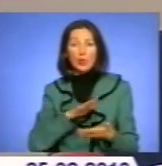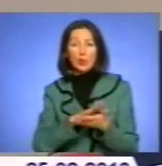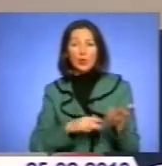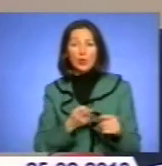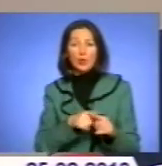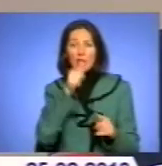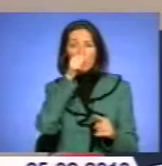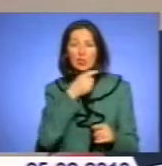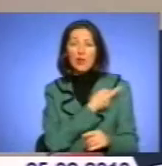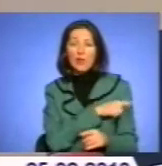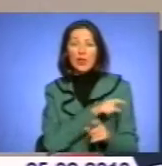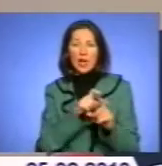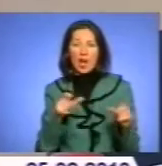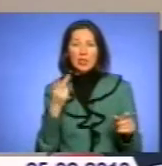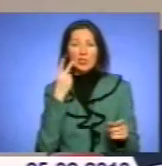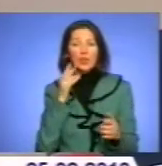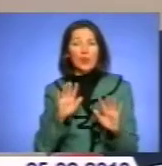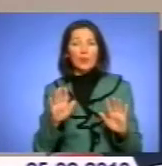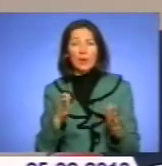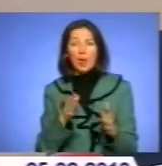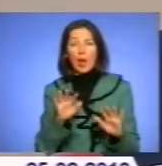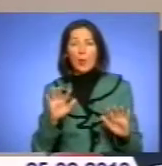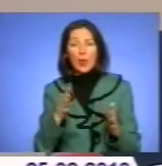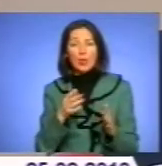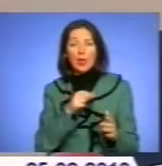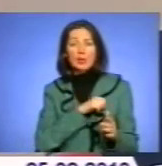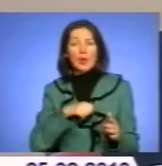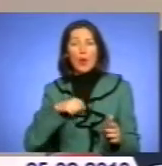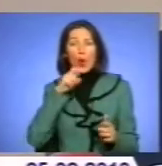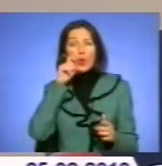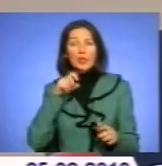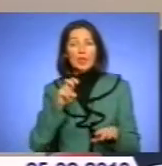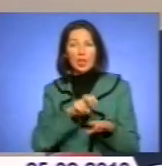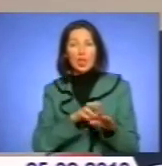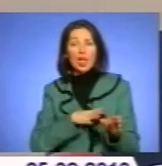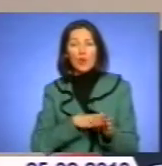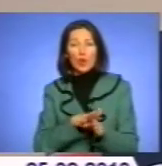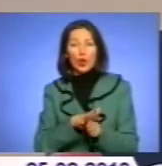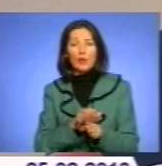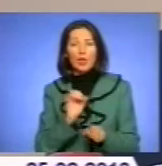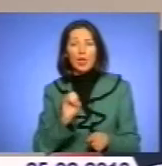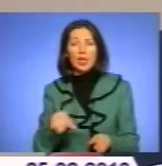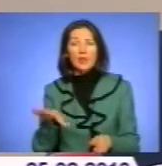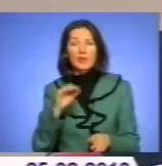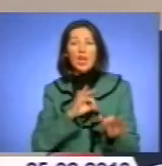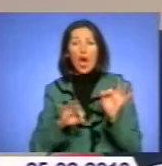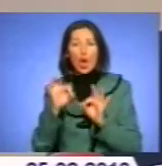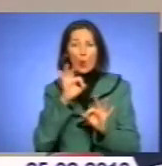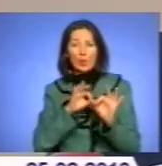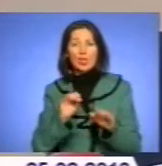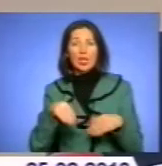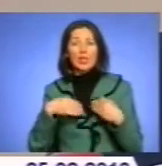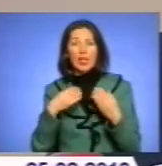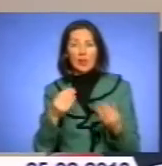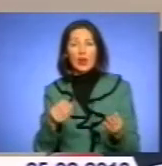завжди у будь-яких моментах саме українські лікарі виконували і всі рекомендації, і